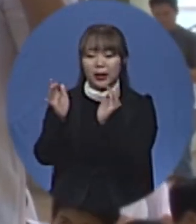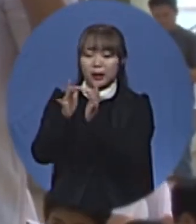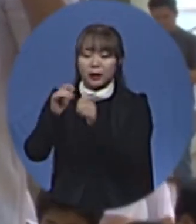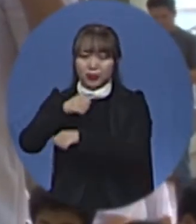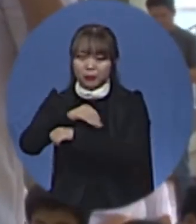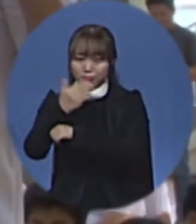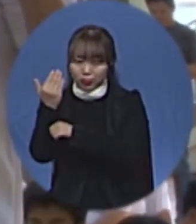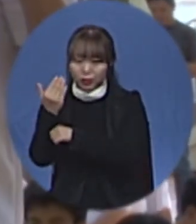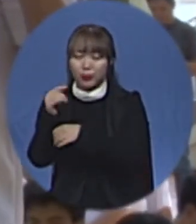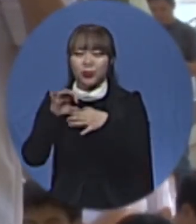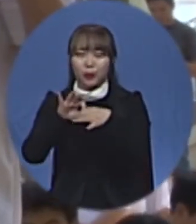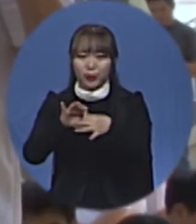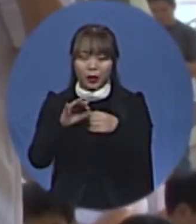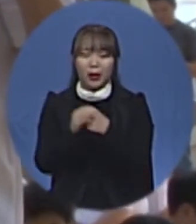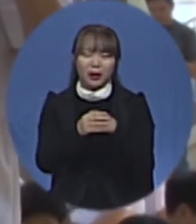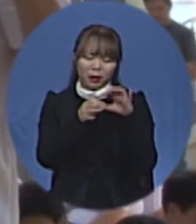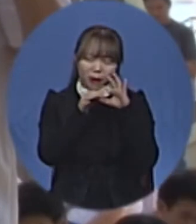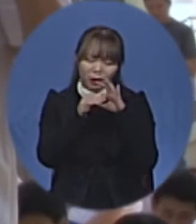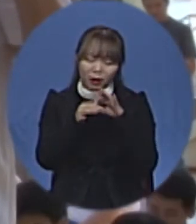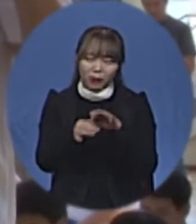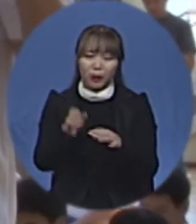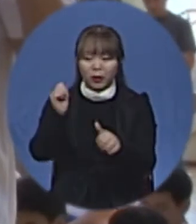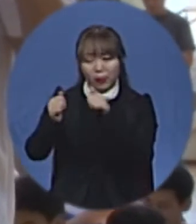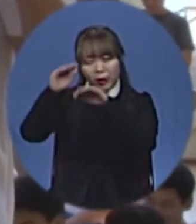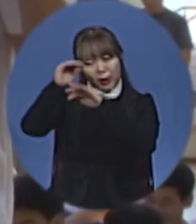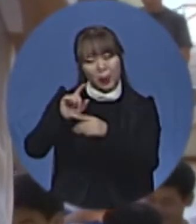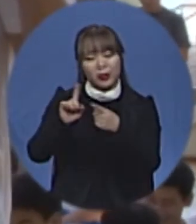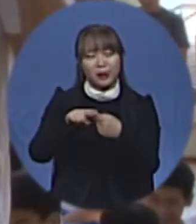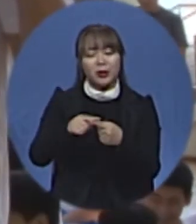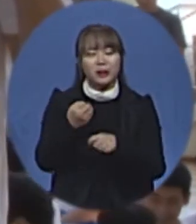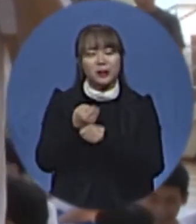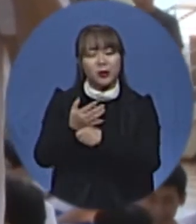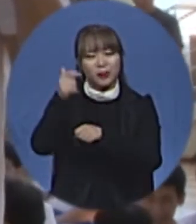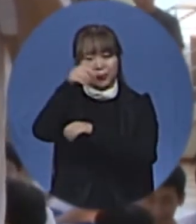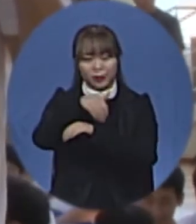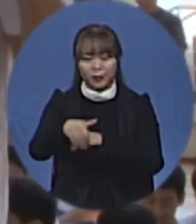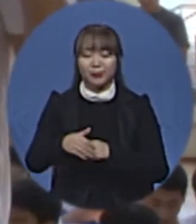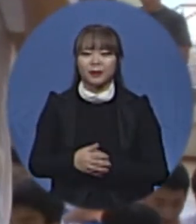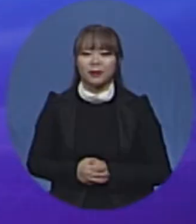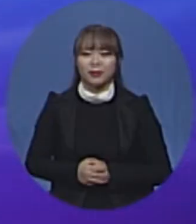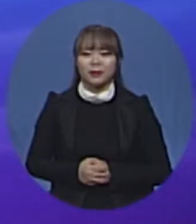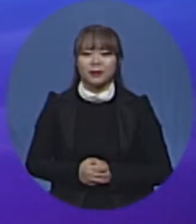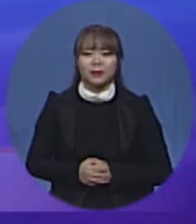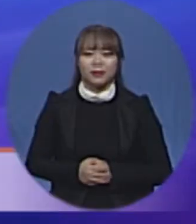신문인 웰페어 뉴스를 통해 계속해서 경기 소식을 전할 예정입니다.